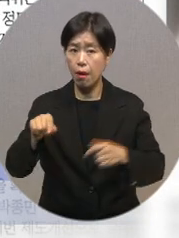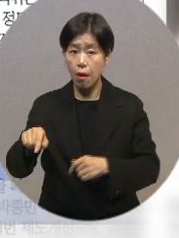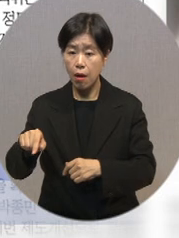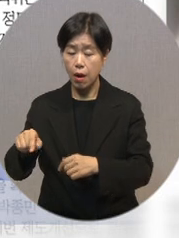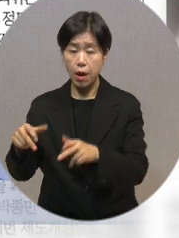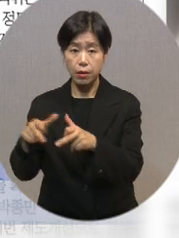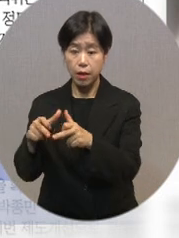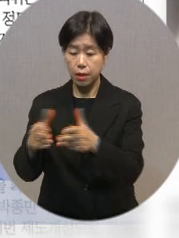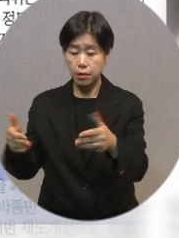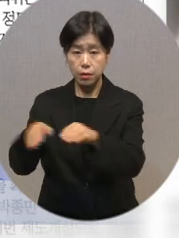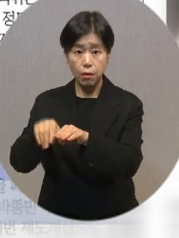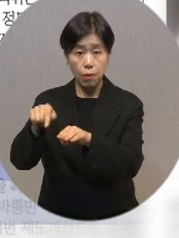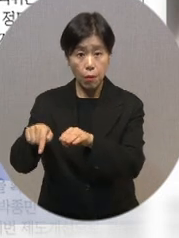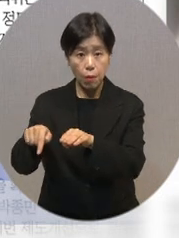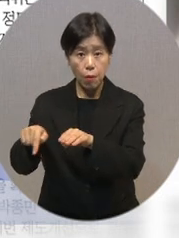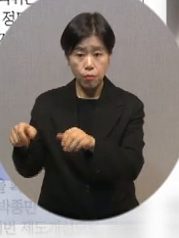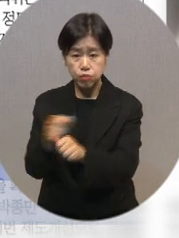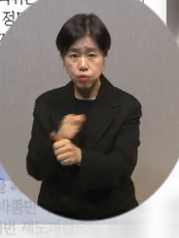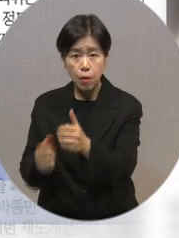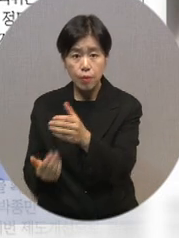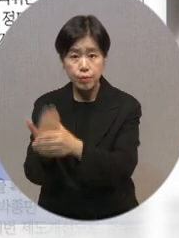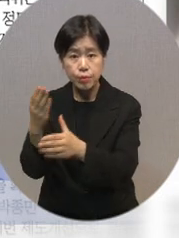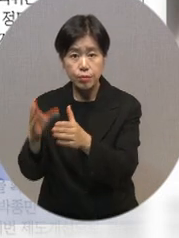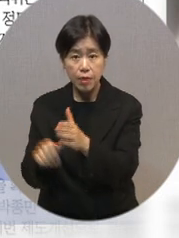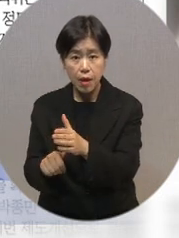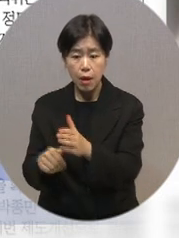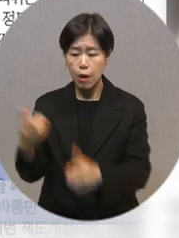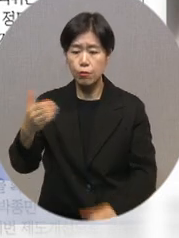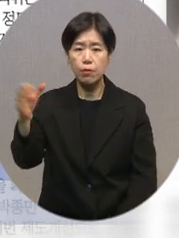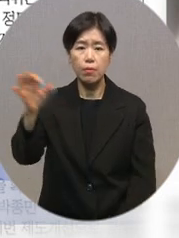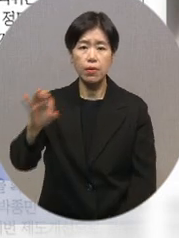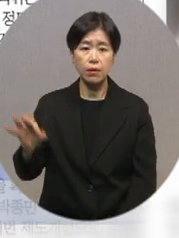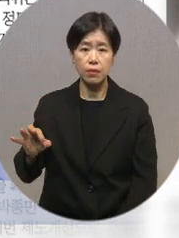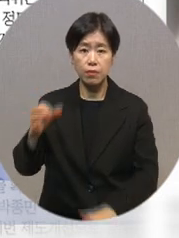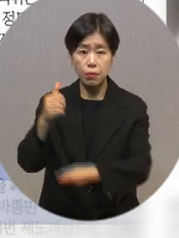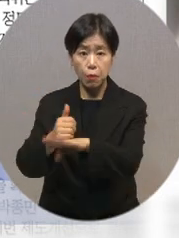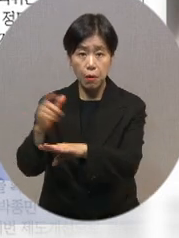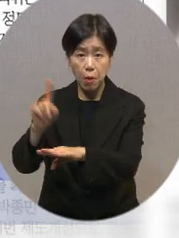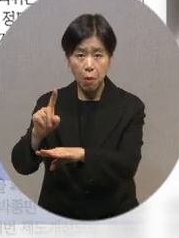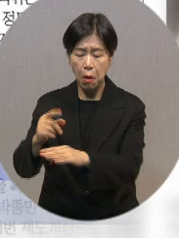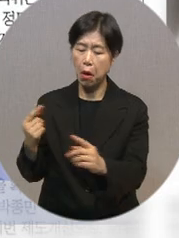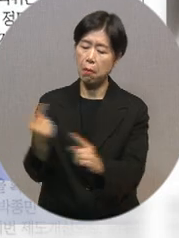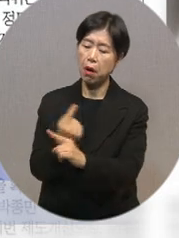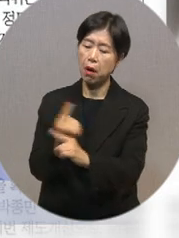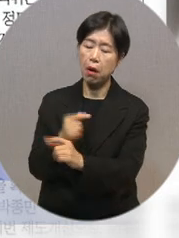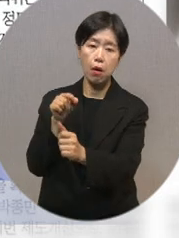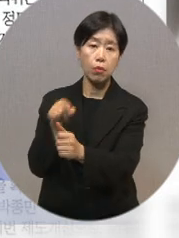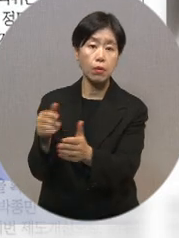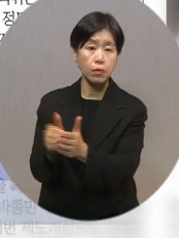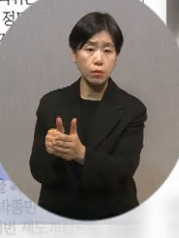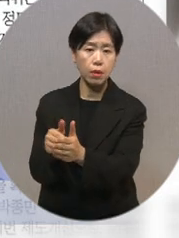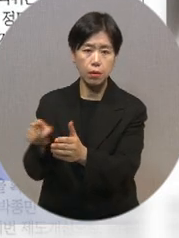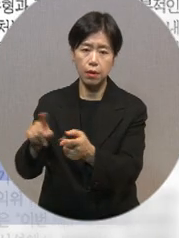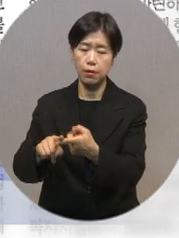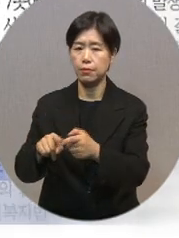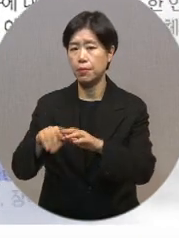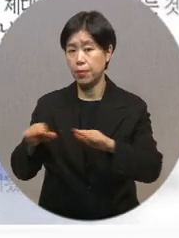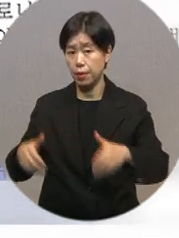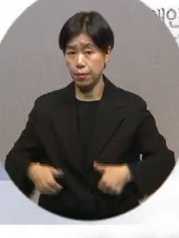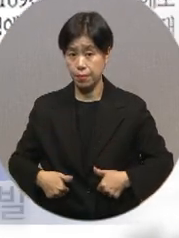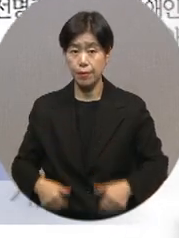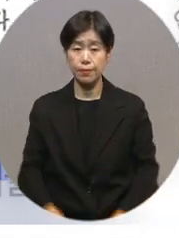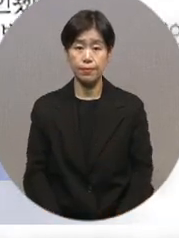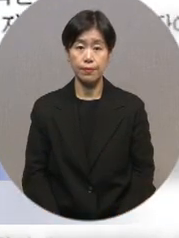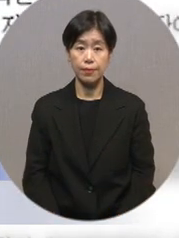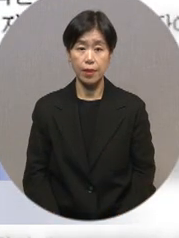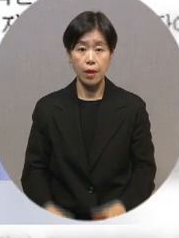학대 행위의 90%이 개선 명령으로 그치고 있어 이에 대한 대책 마련이 시급해 보입니다